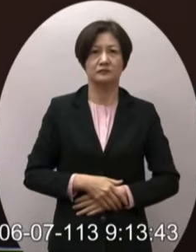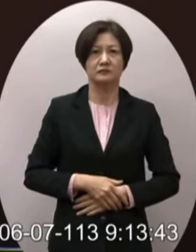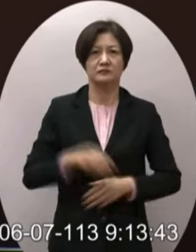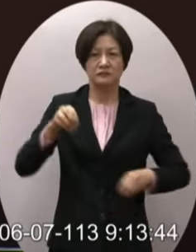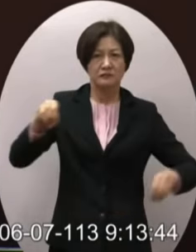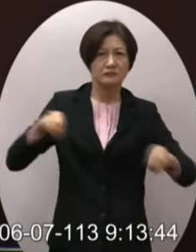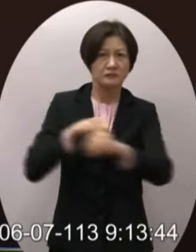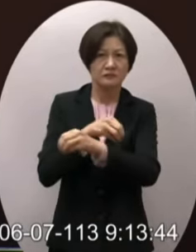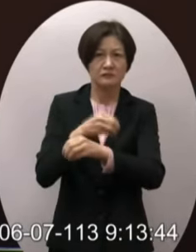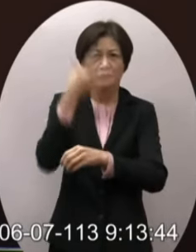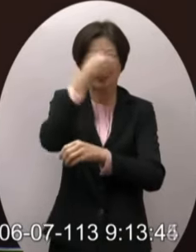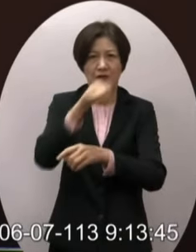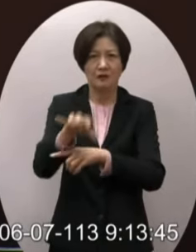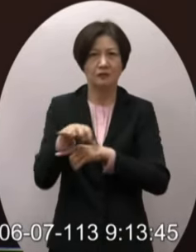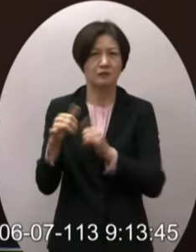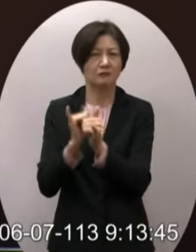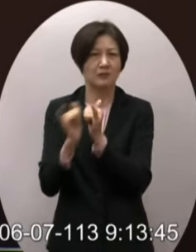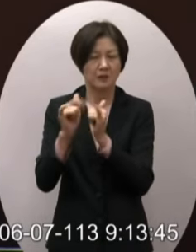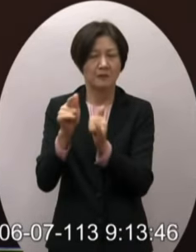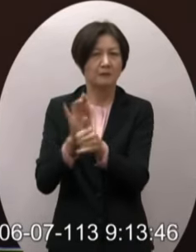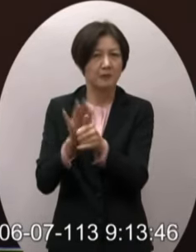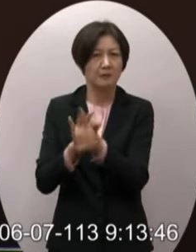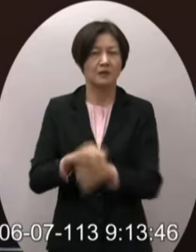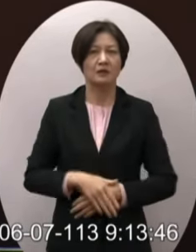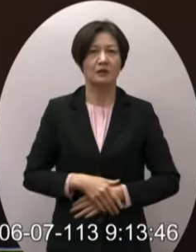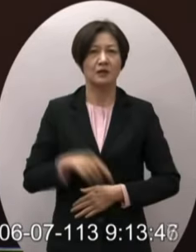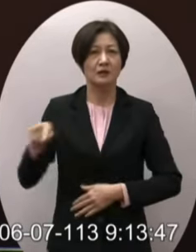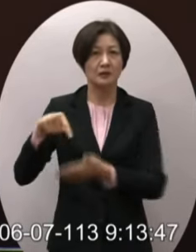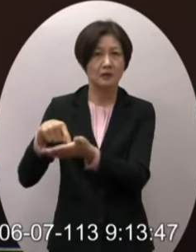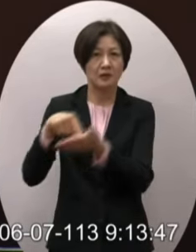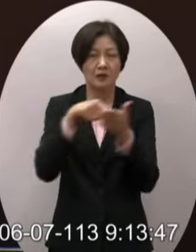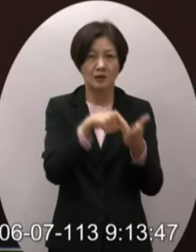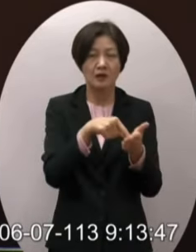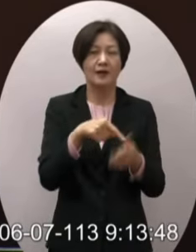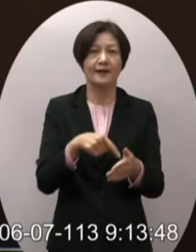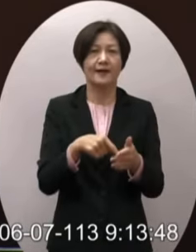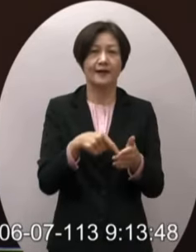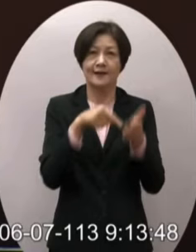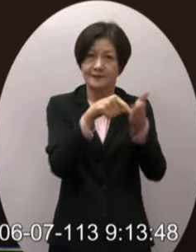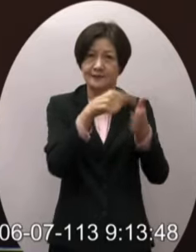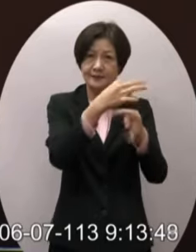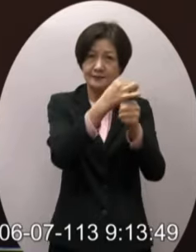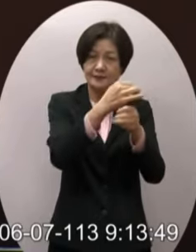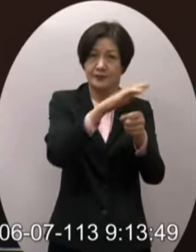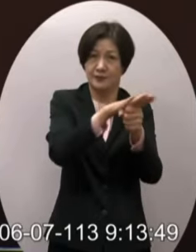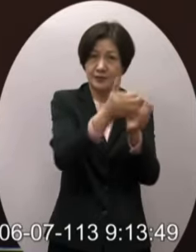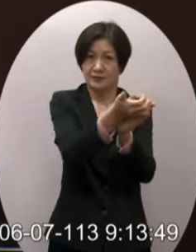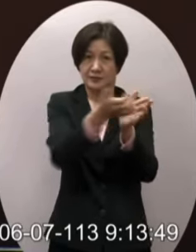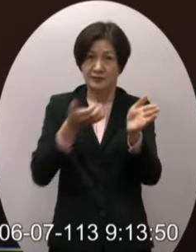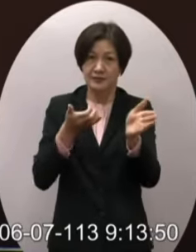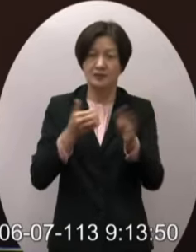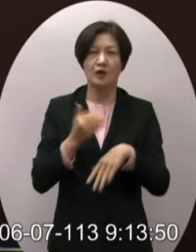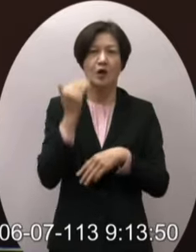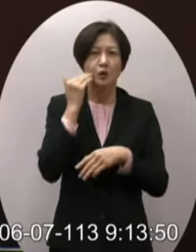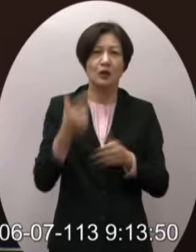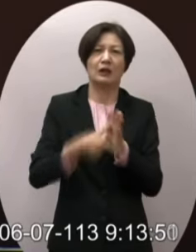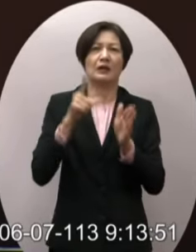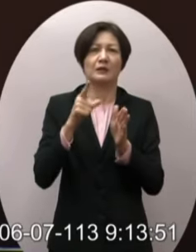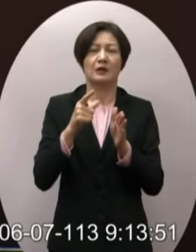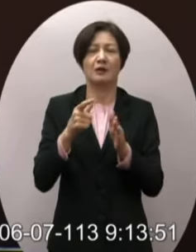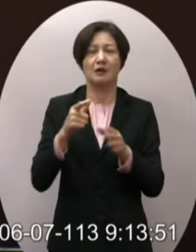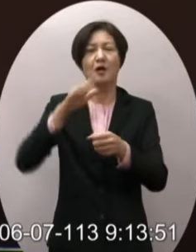的辛苦，要求农业部能够允许在公粮申报截止的日期后可以补件登